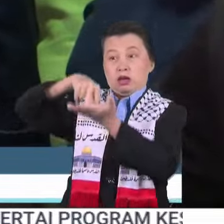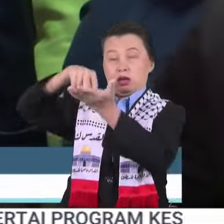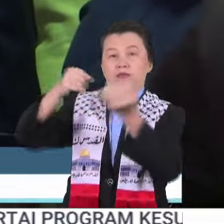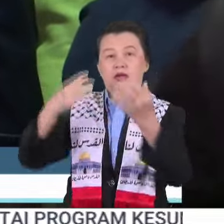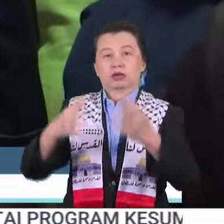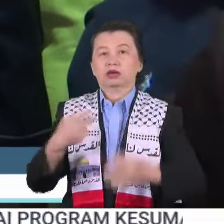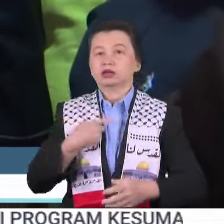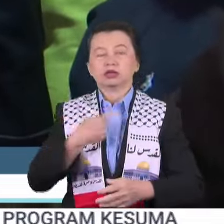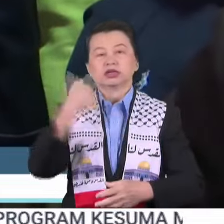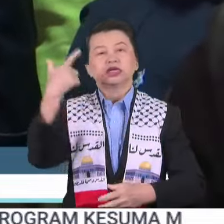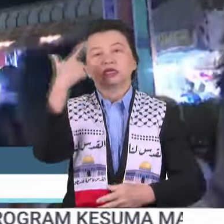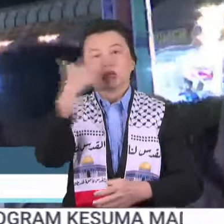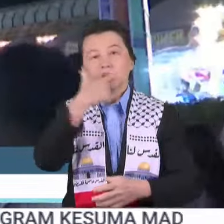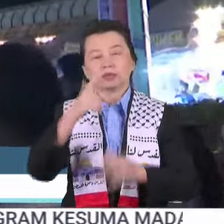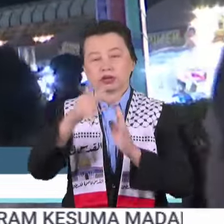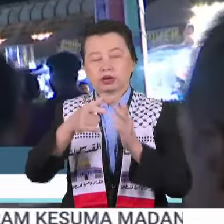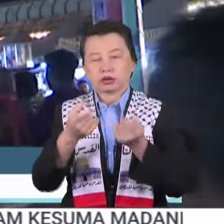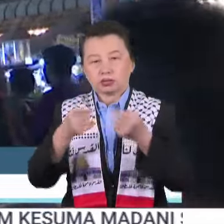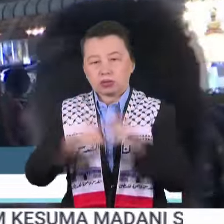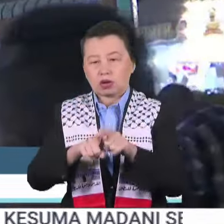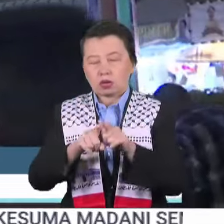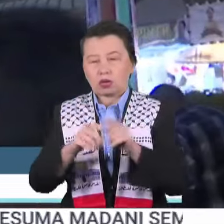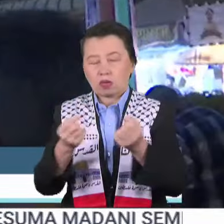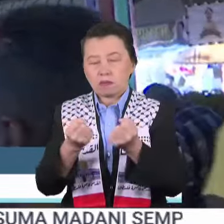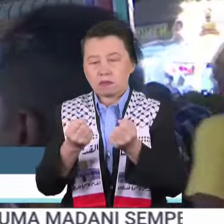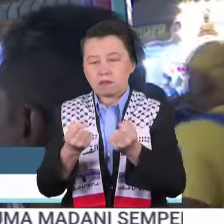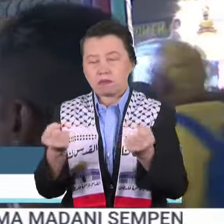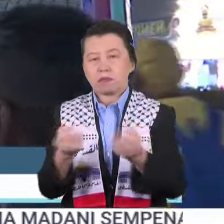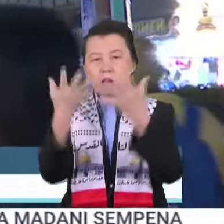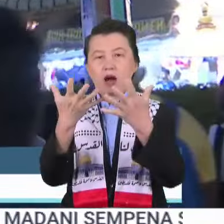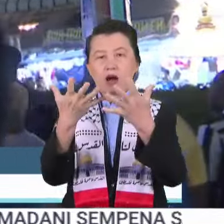Kita tak nak nanti berlaku rempuhan, berlaku